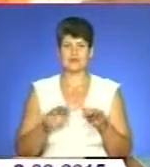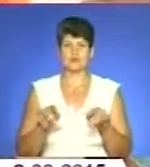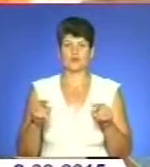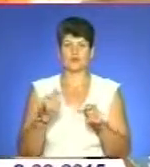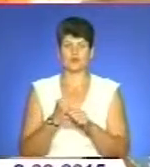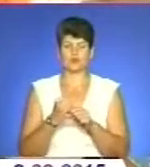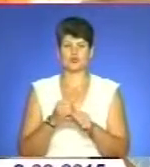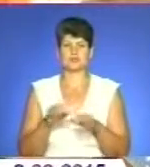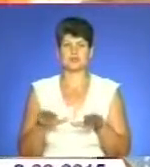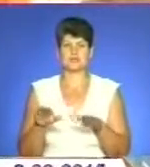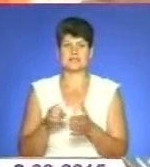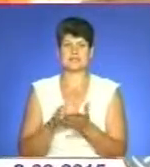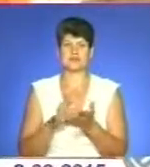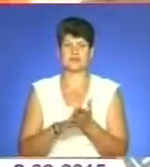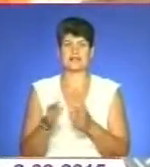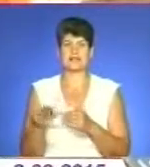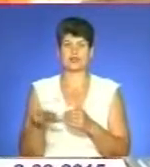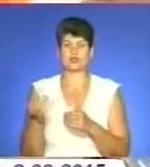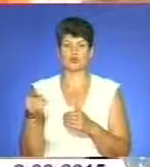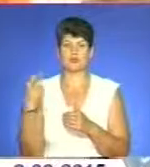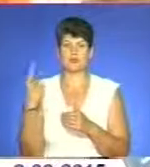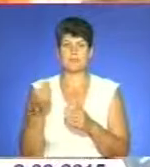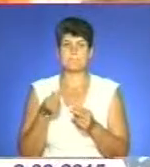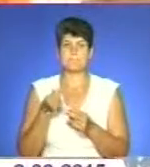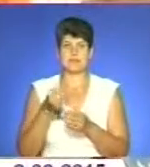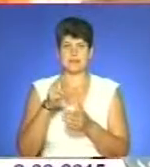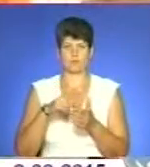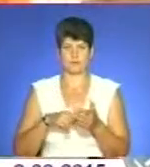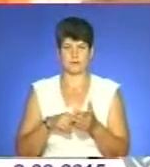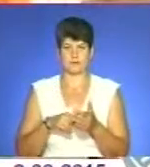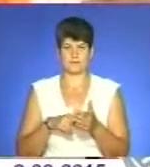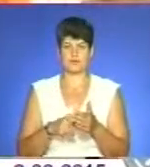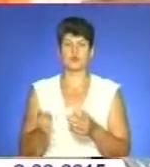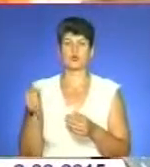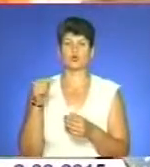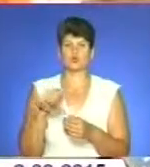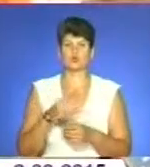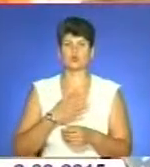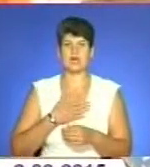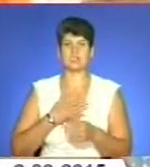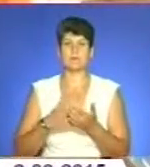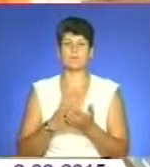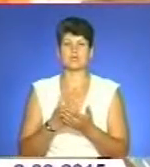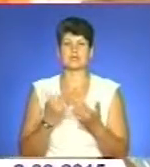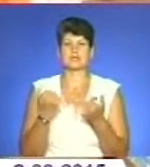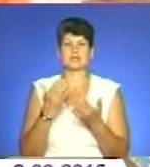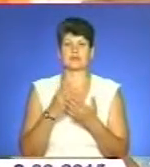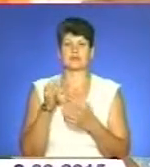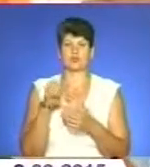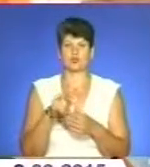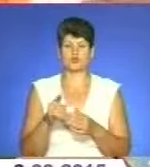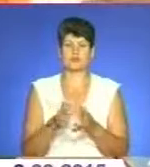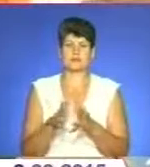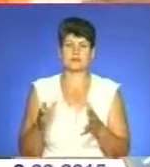котрі зареєстровані на території Тернопільської області і платять податки. Саме тому наша політика якраз полягає в тому, щоб максимально